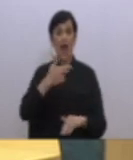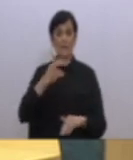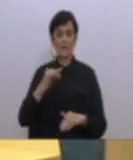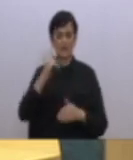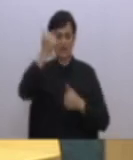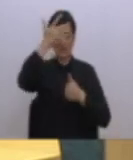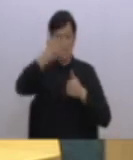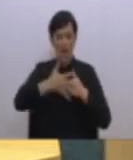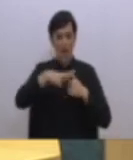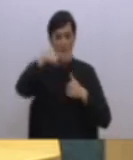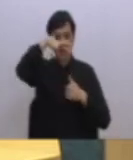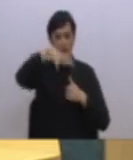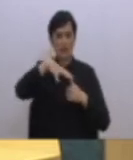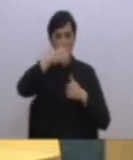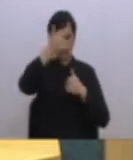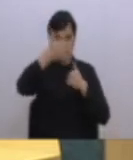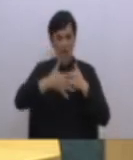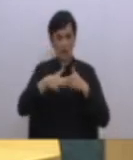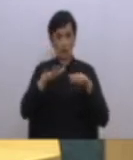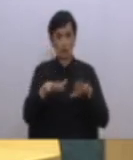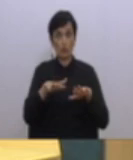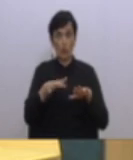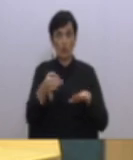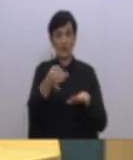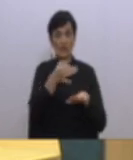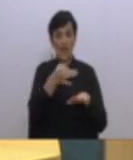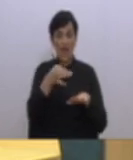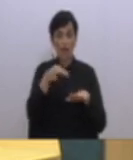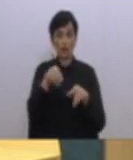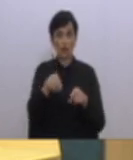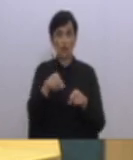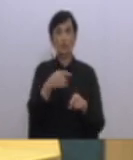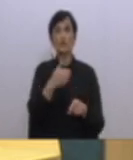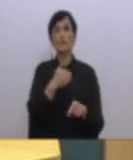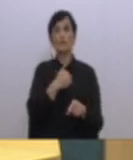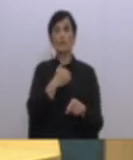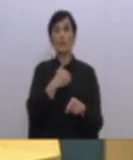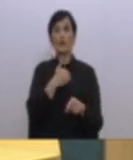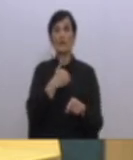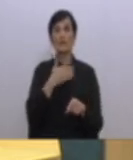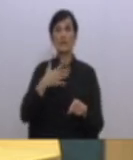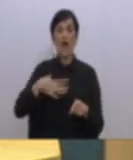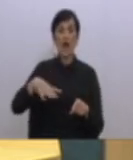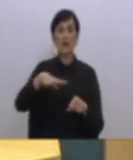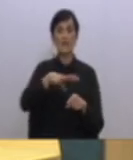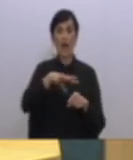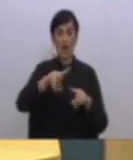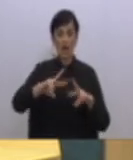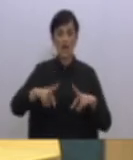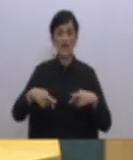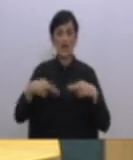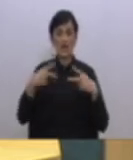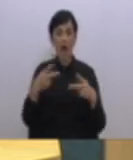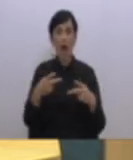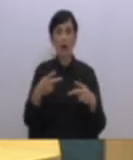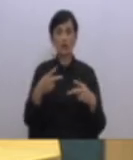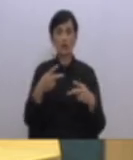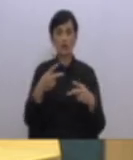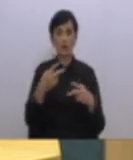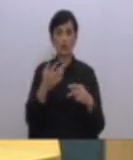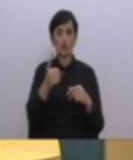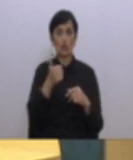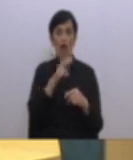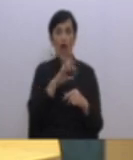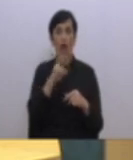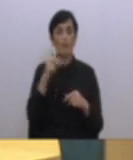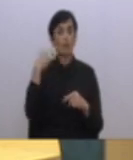ești centralul azi să poziția da uica, o tam region și da, gvindaruesc, că gana gardau contra ialurat. Savia Suhaba, i se rugăți